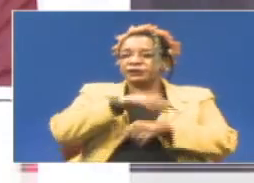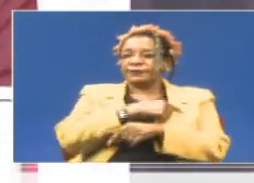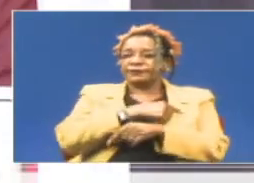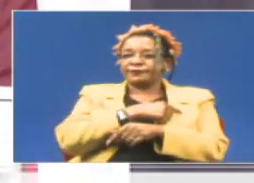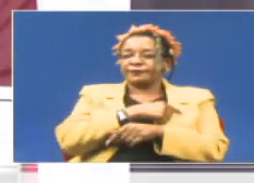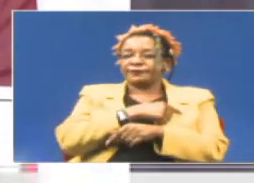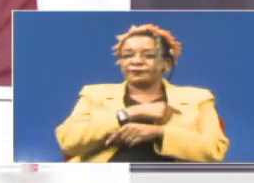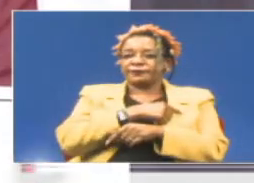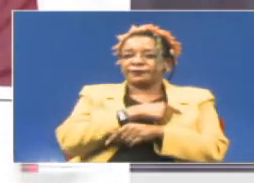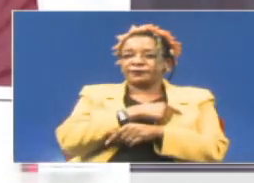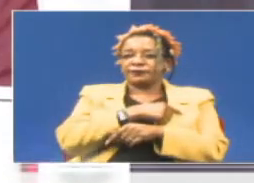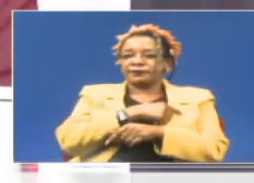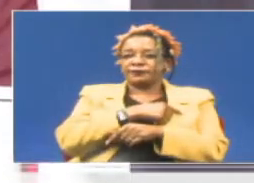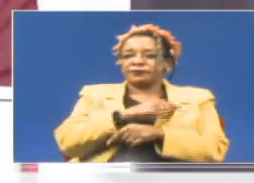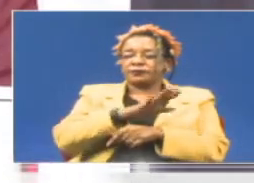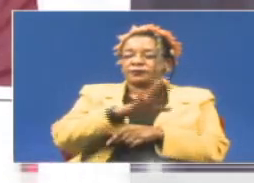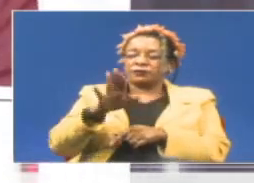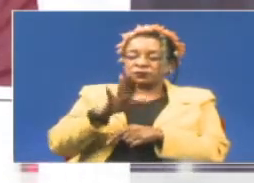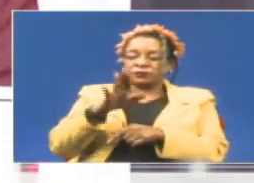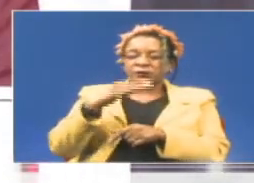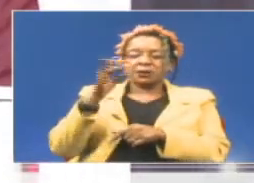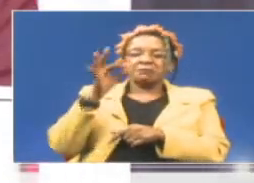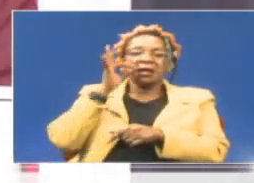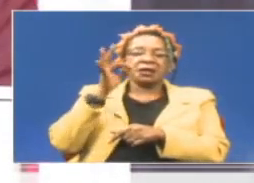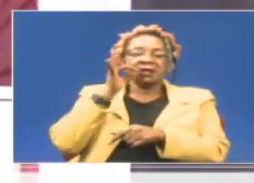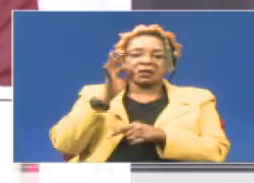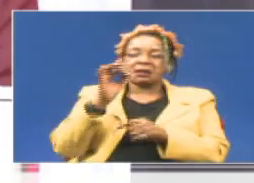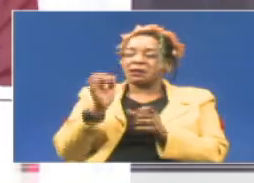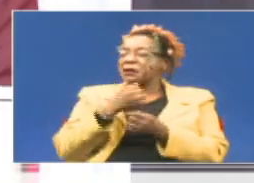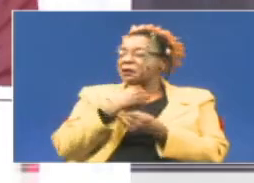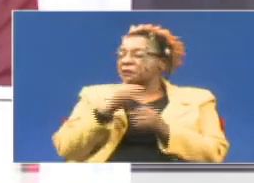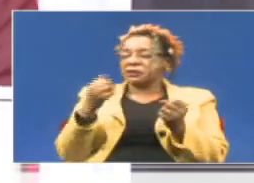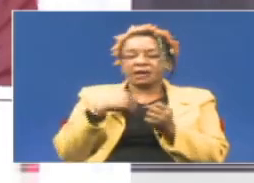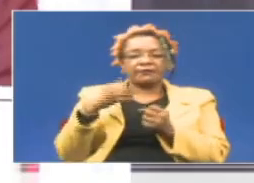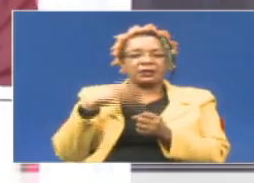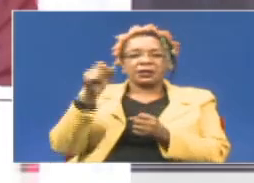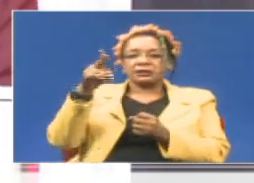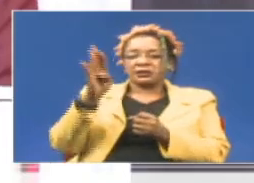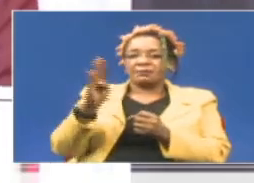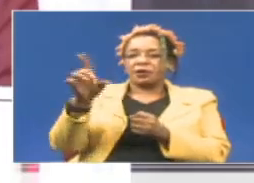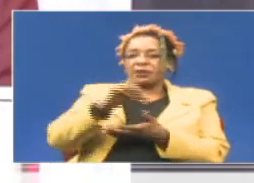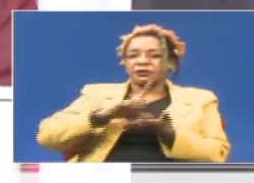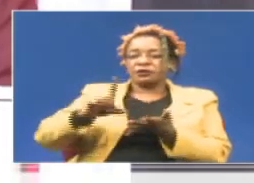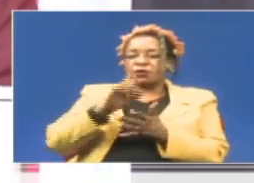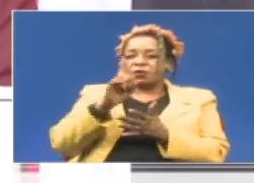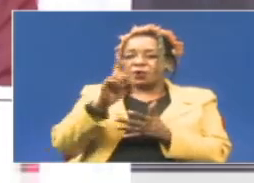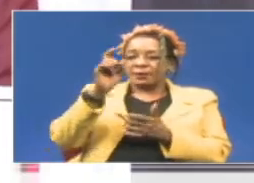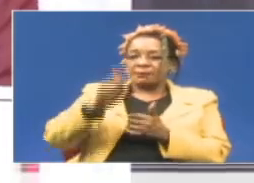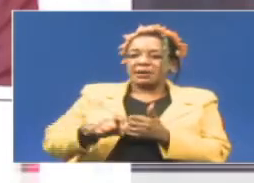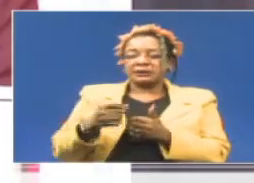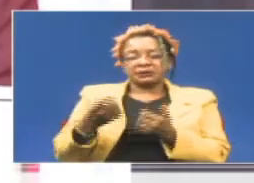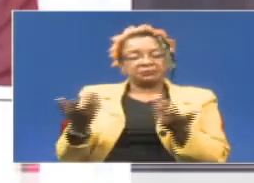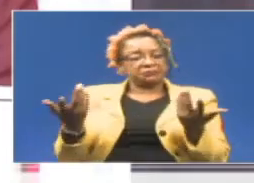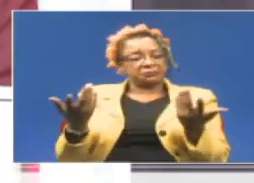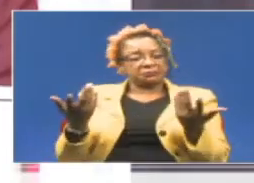illicit brew and bangi cannot coexist in a sublocation. One of them has to give way.